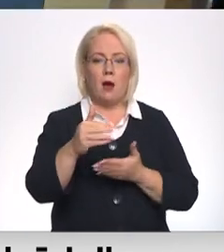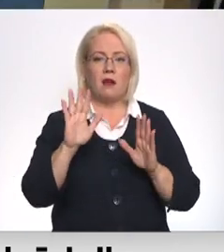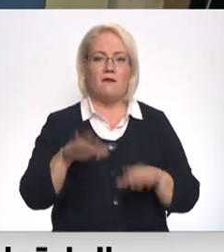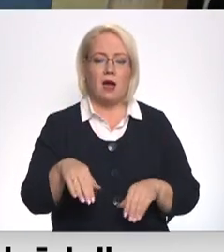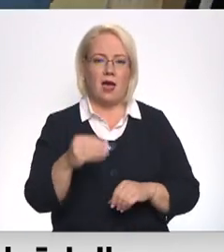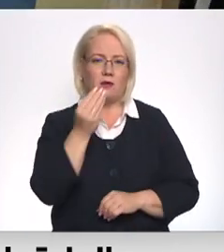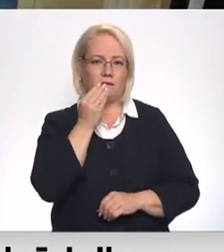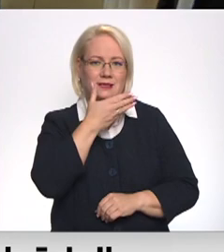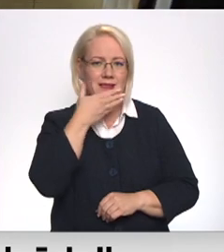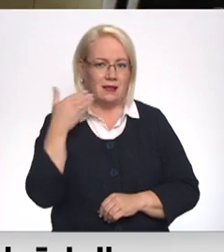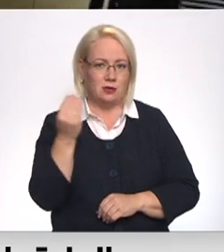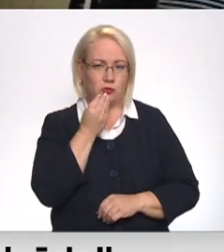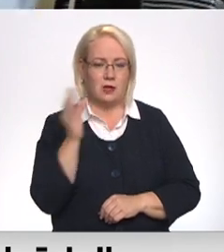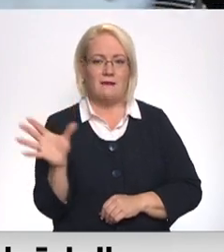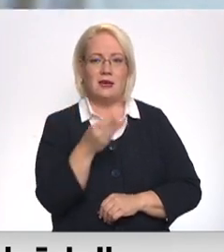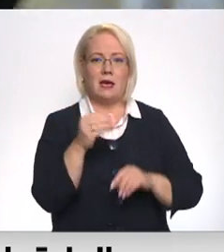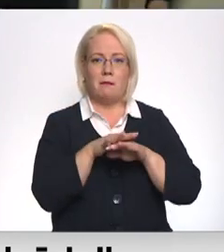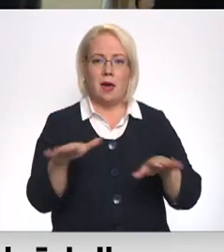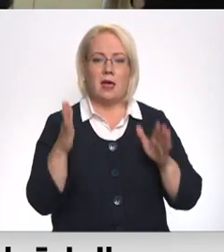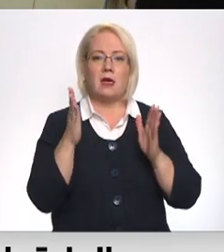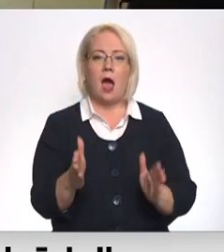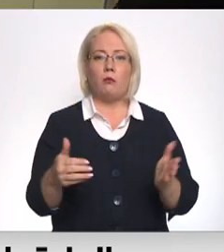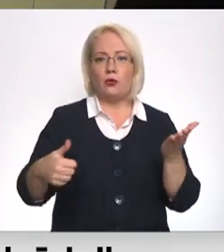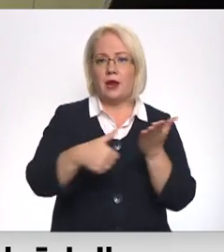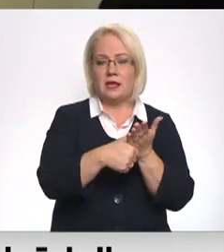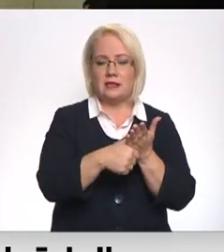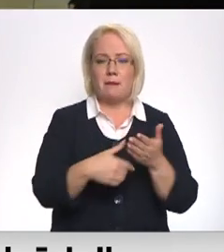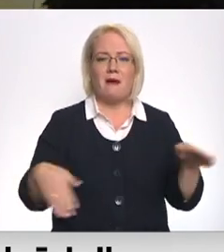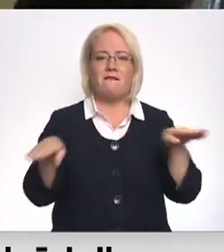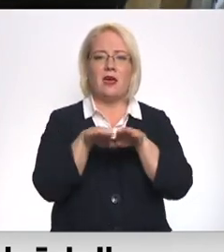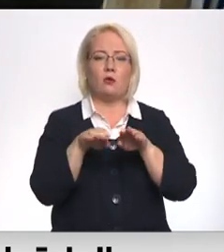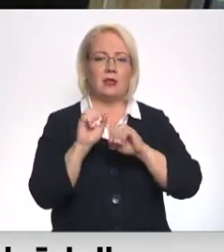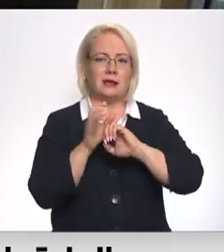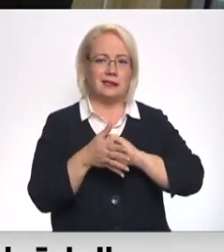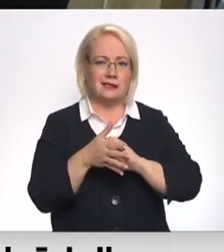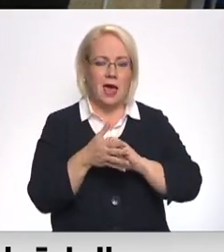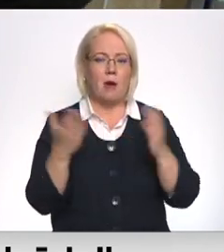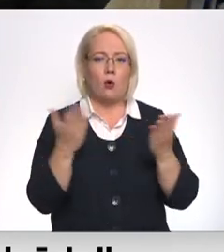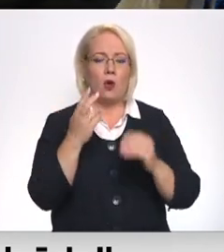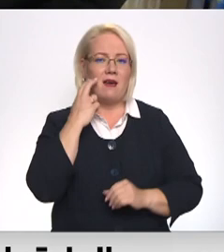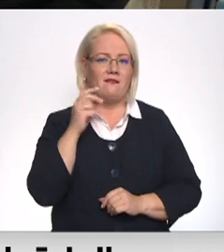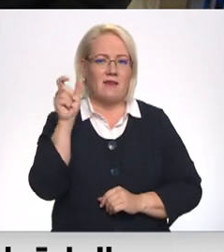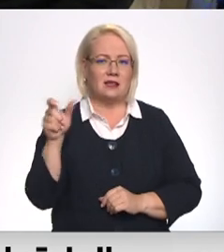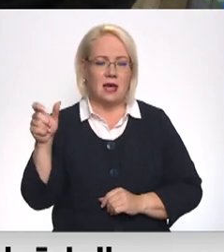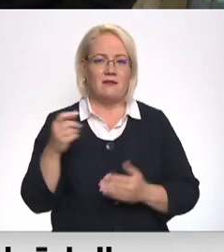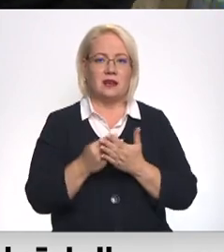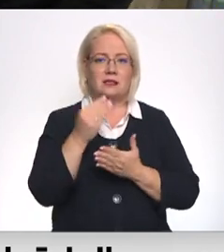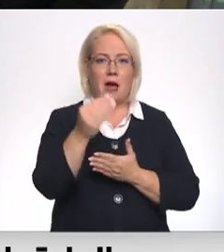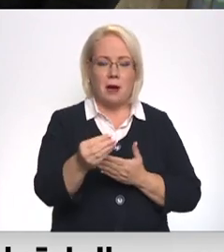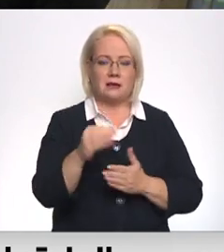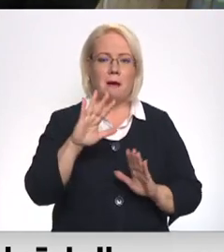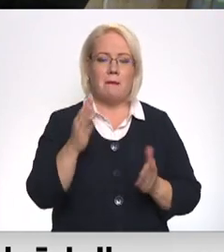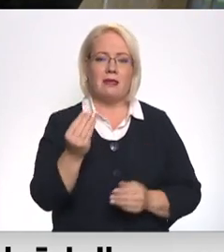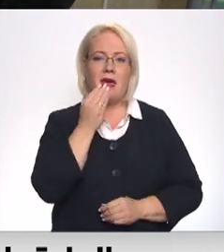baudīt siltu maltīti, visiem bērniem jābūt reģistrētiem vienotā sistēmā, kurā vecāki var samaksāt, bet